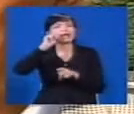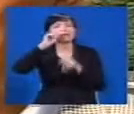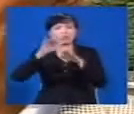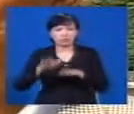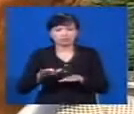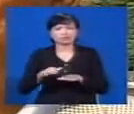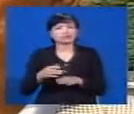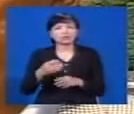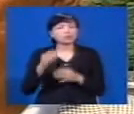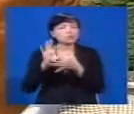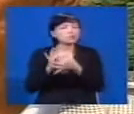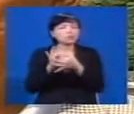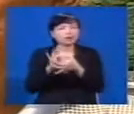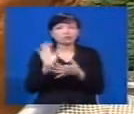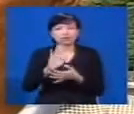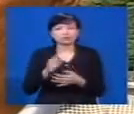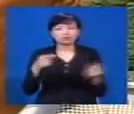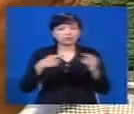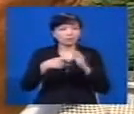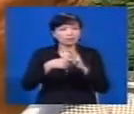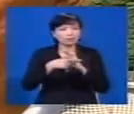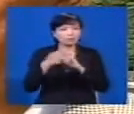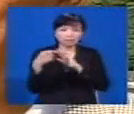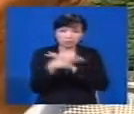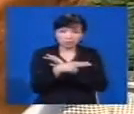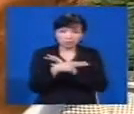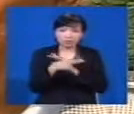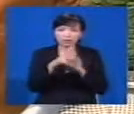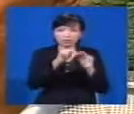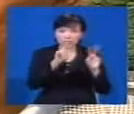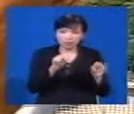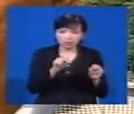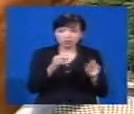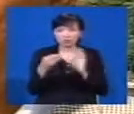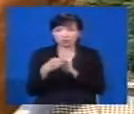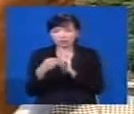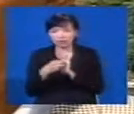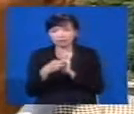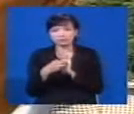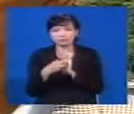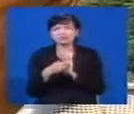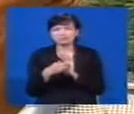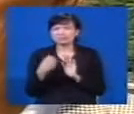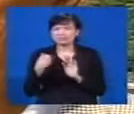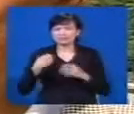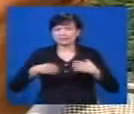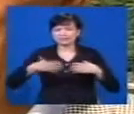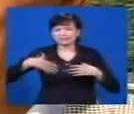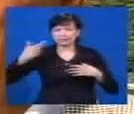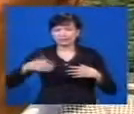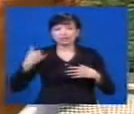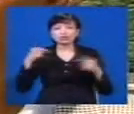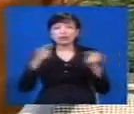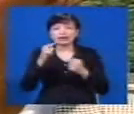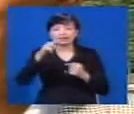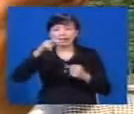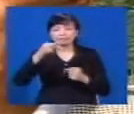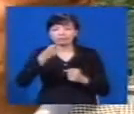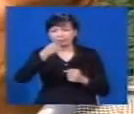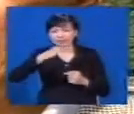นะครับยกเว้นตั้งแต่ปทุมธานีนนทบุรีกรุงเทพธนบุรีเนี่ยก็จะเดือดร้อนหน่อยนะฮะช่วงน้ำทะเลขึ้นก็วันละ